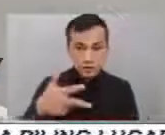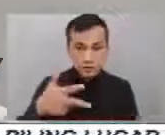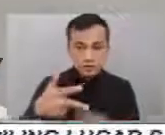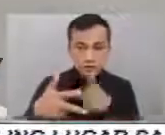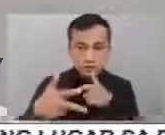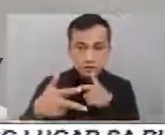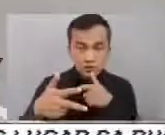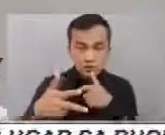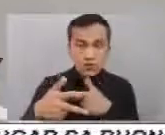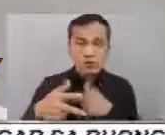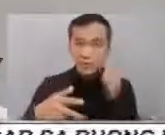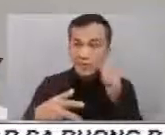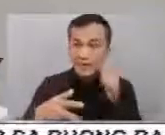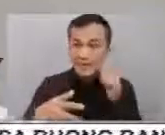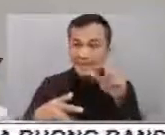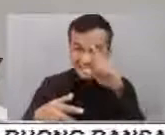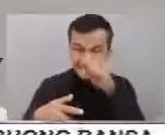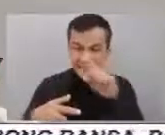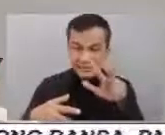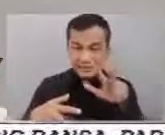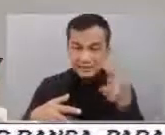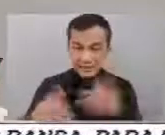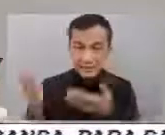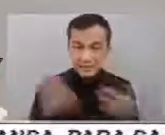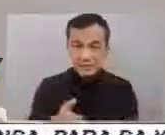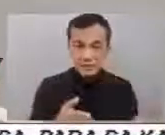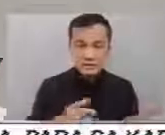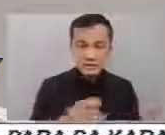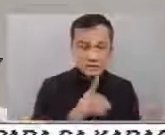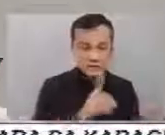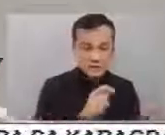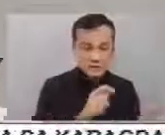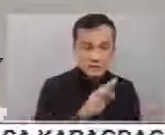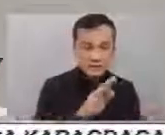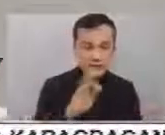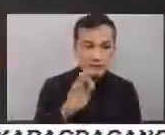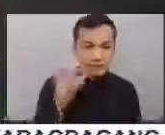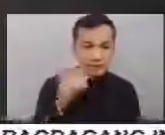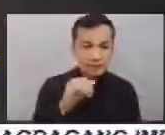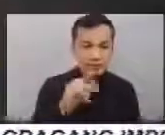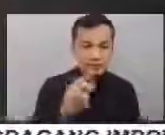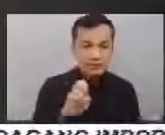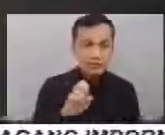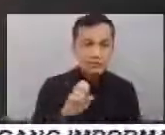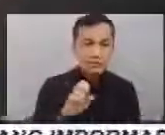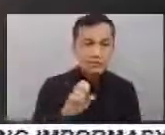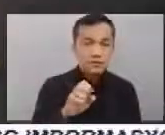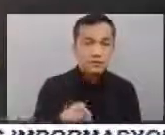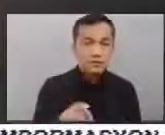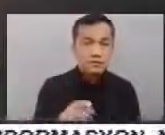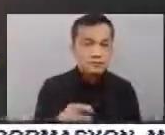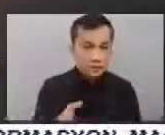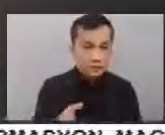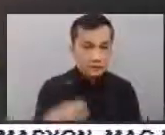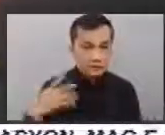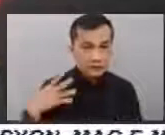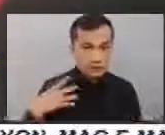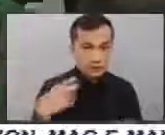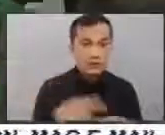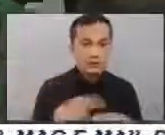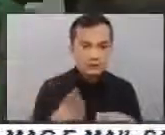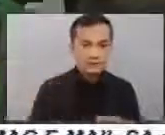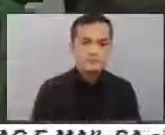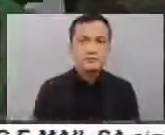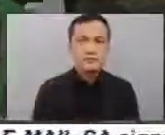bagong dalawang kaso ng Delta variant sa Davao City ay walang mga travel history. Ito na ay kaapat na Delta variant cases ng Davao